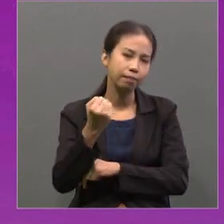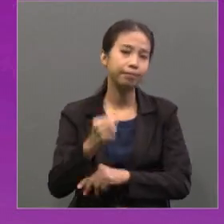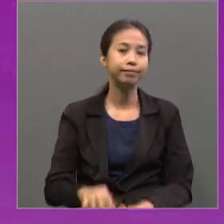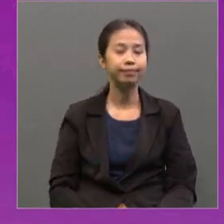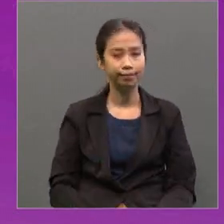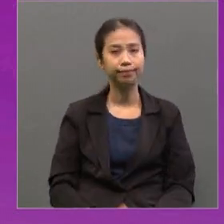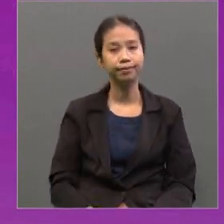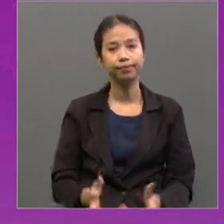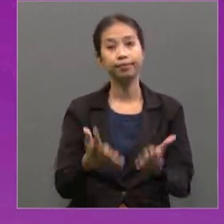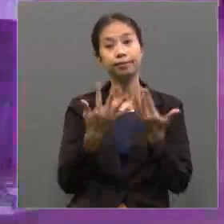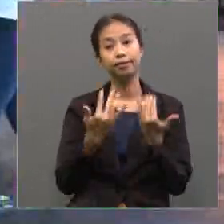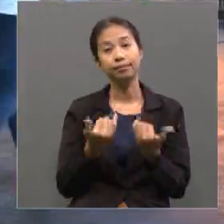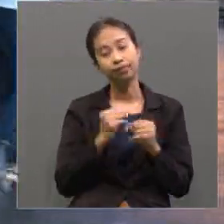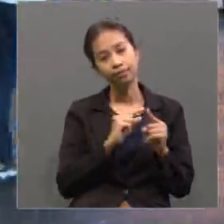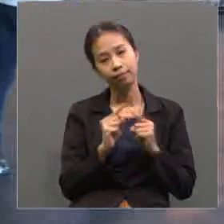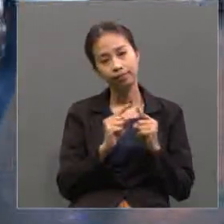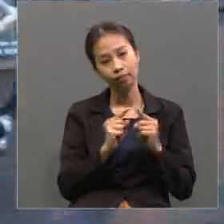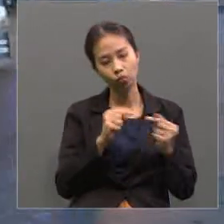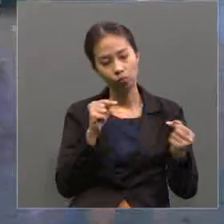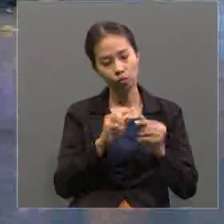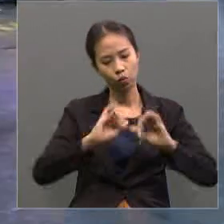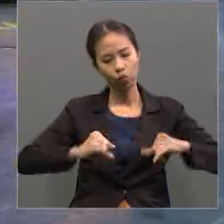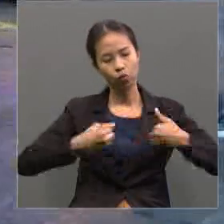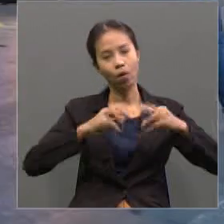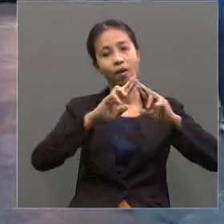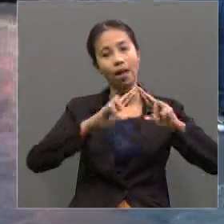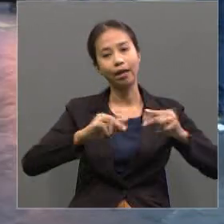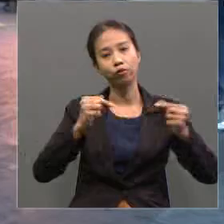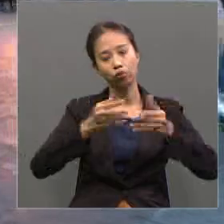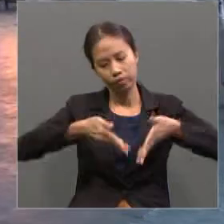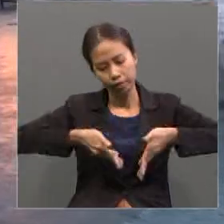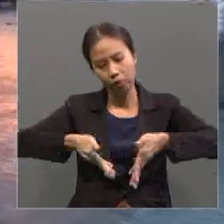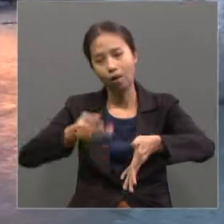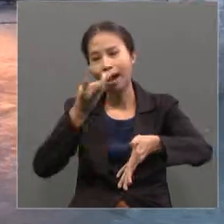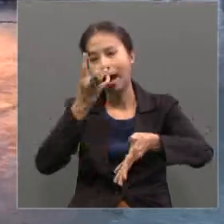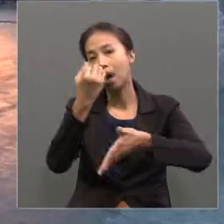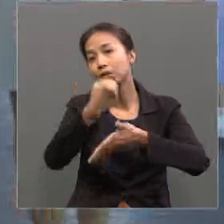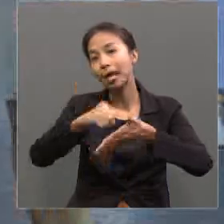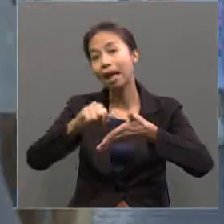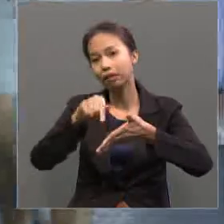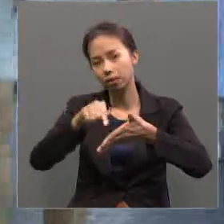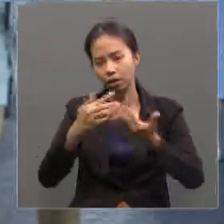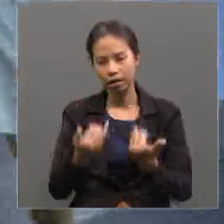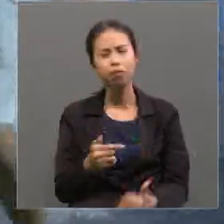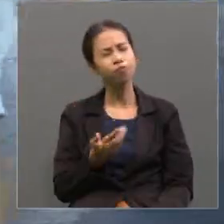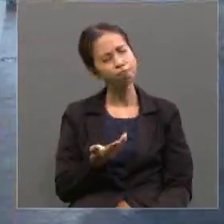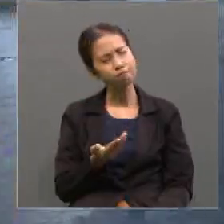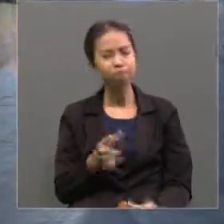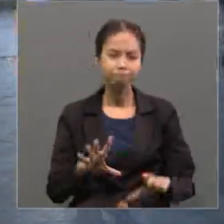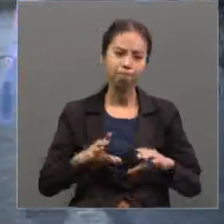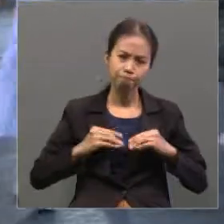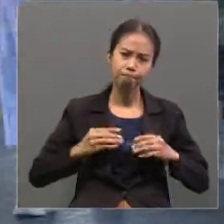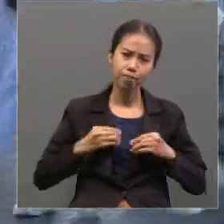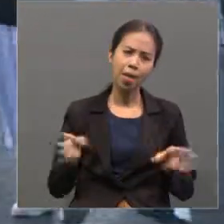าวลงพื้นที่ไปสำรวจนะคะไปพูดคุยกับผู้ประกอบการย่านถนนข้าวสารเนี่ยก็พบว่าส่วนใหญ่เห็นด้วยกับนโยบายขยายเวล